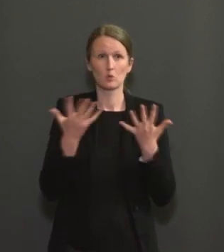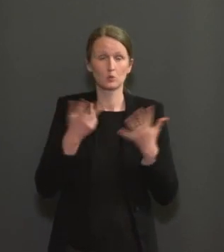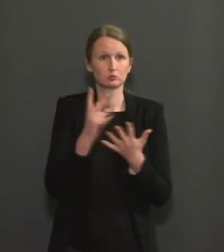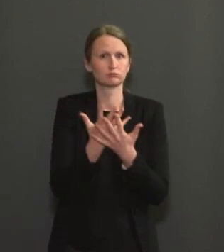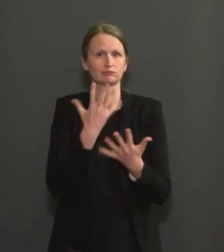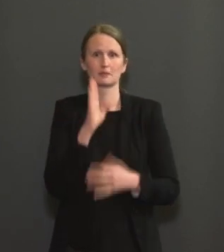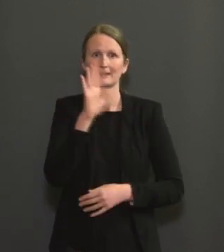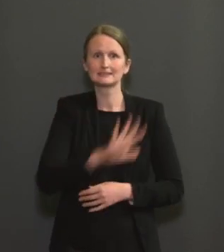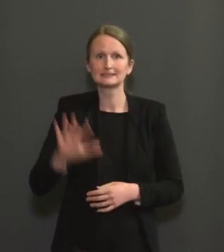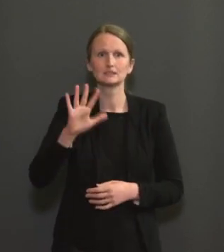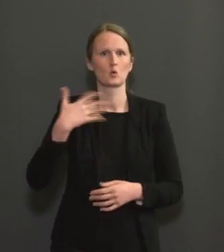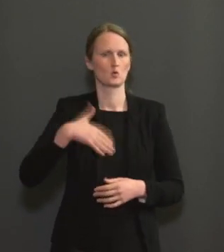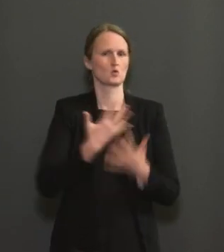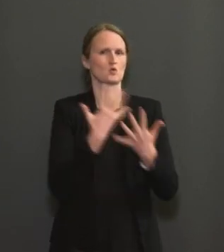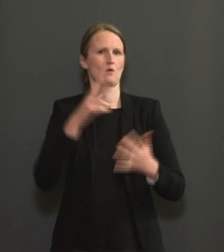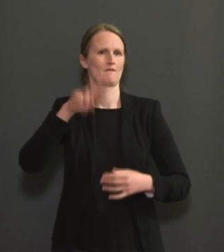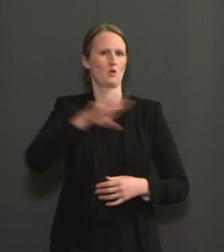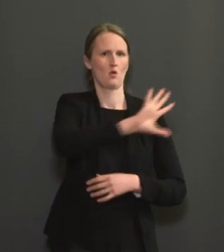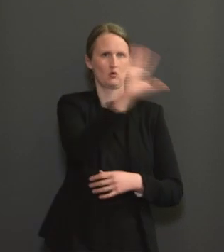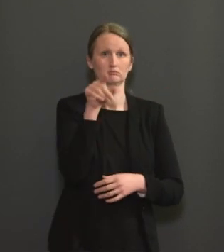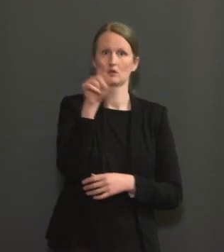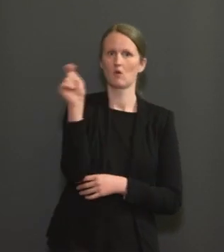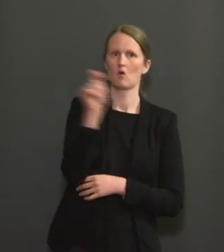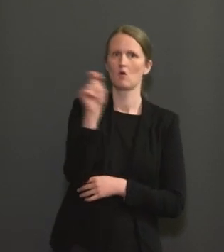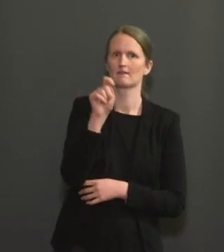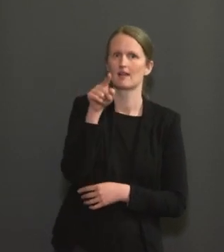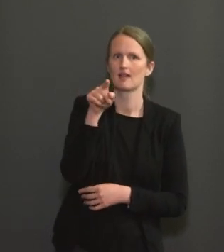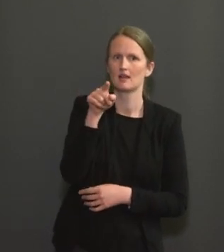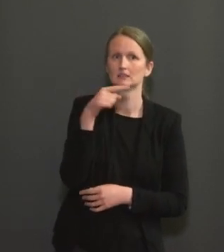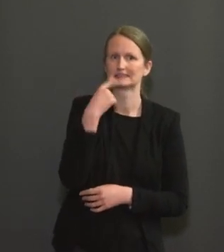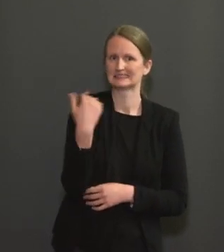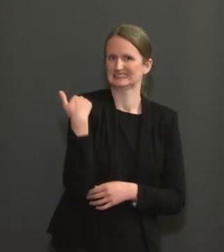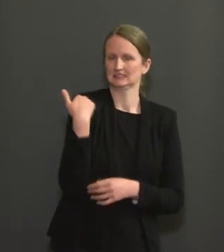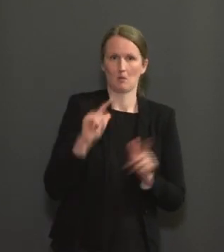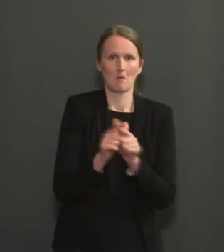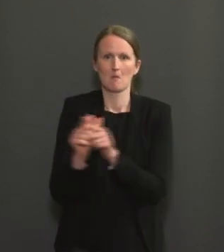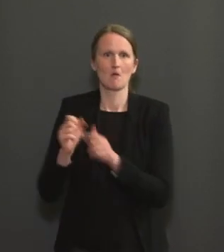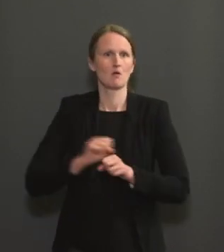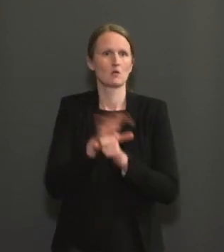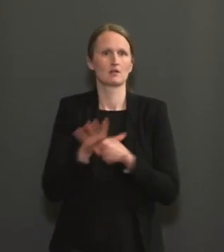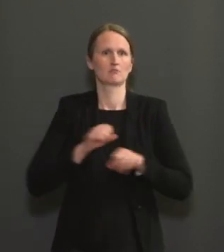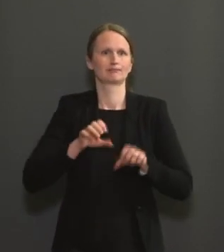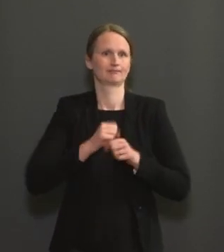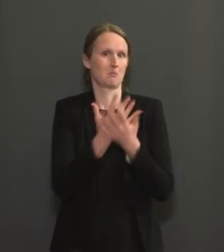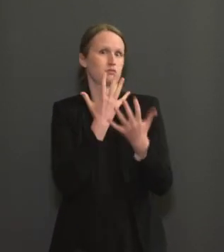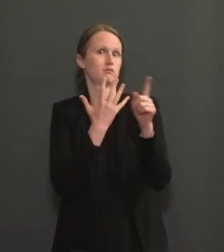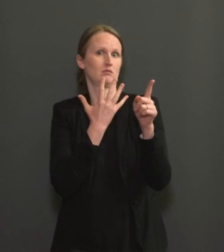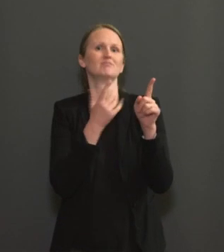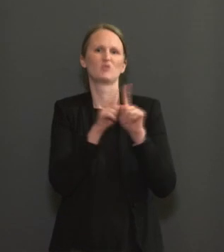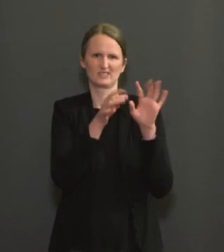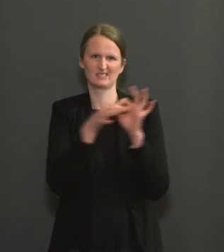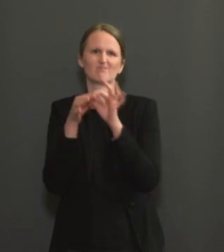province d'Anvers, où, je vous le rappelle, on avait de plus de nouveaux cas et de plus de cas en nombre absolu, une augmentation des hospitalisations de l'ordre